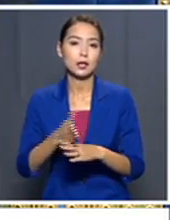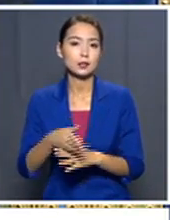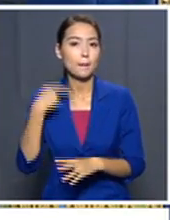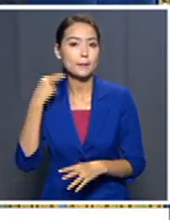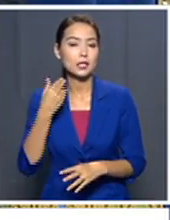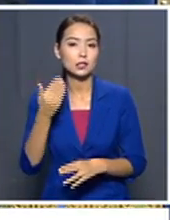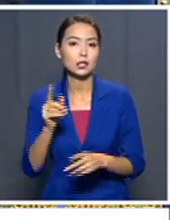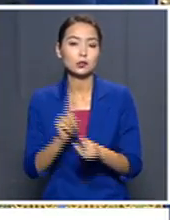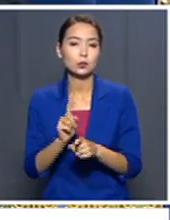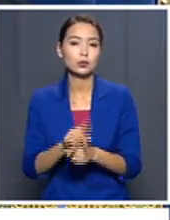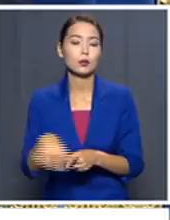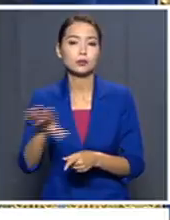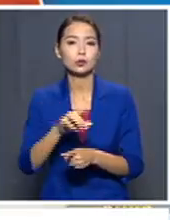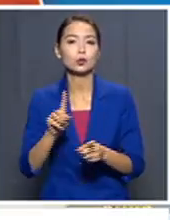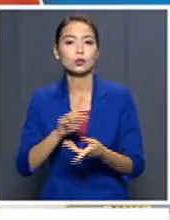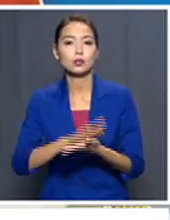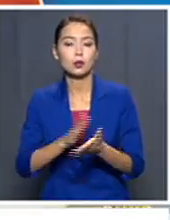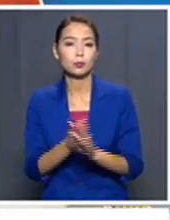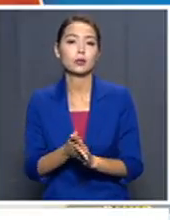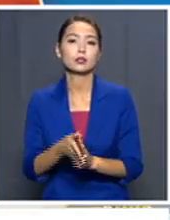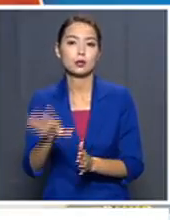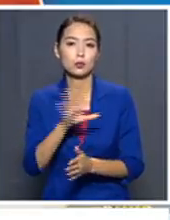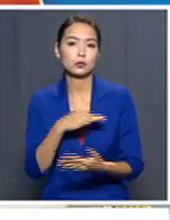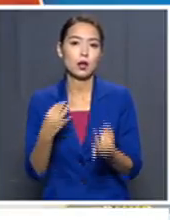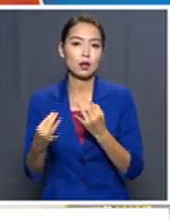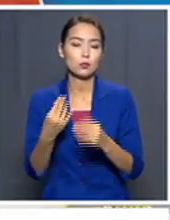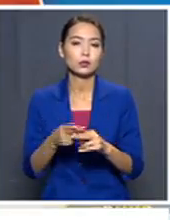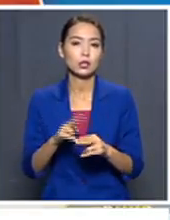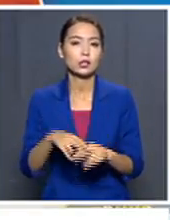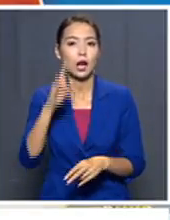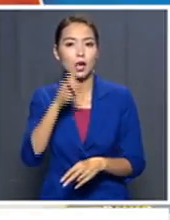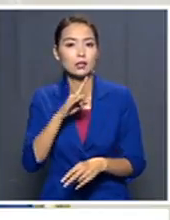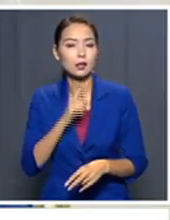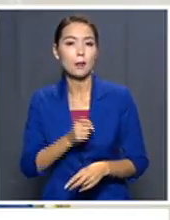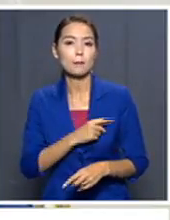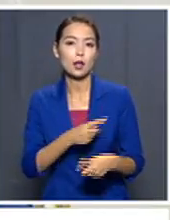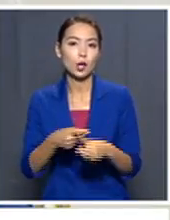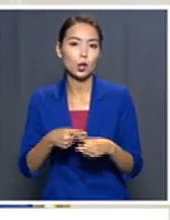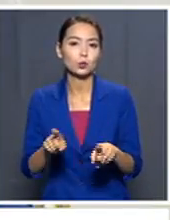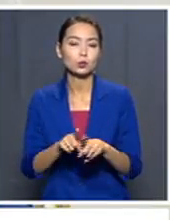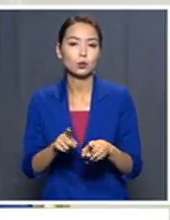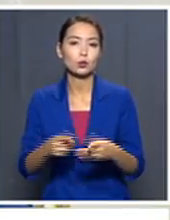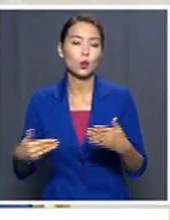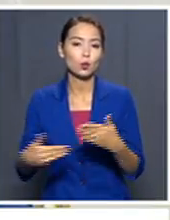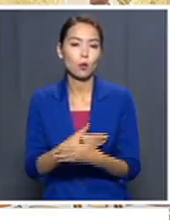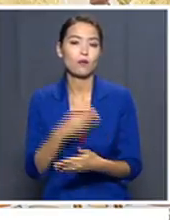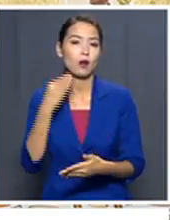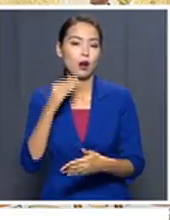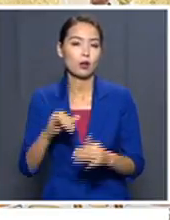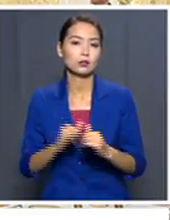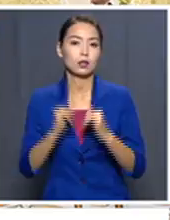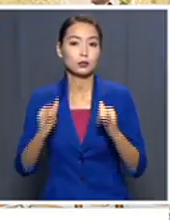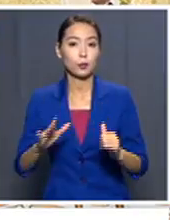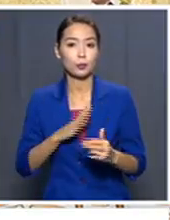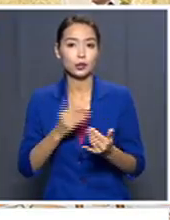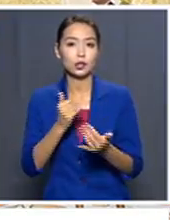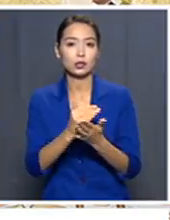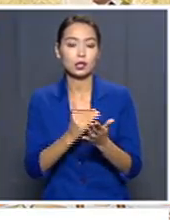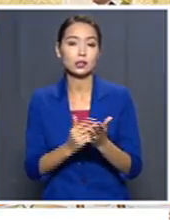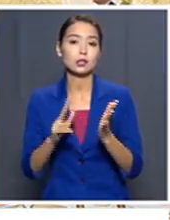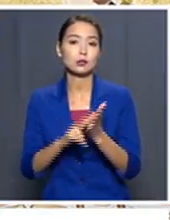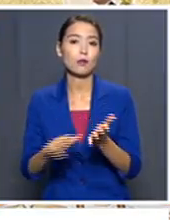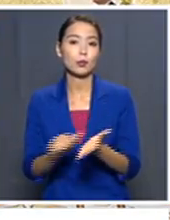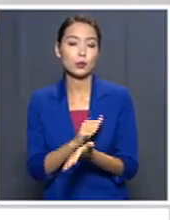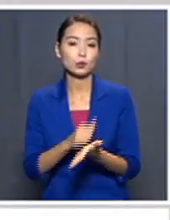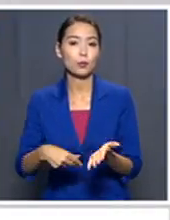құрамда келіссөздер жүргізді. Олардың нәтижесінде Қазақ-Беларусь қарым-қатынасы жаңа деңгейге көтерілді. Тараптар 8 құжатқа